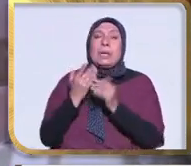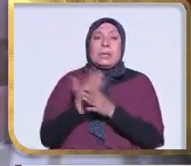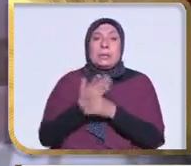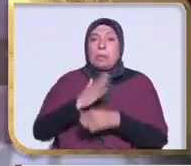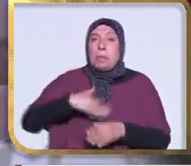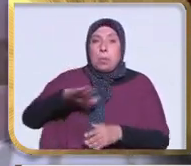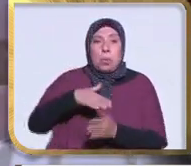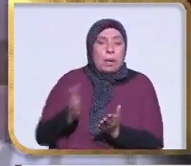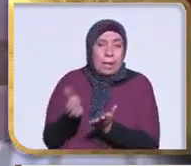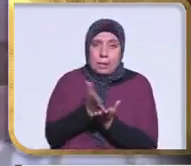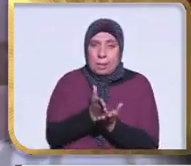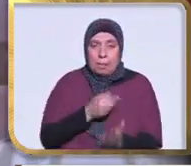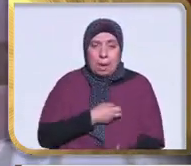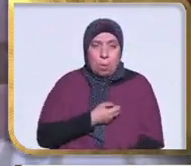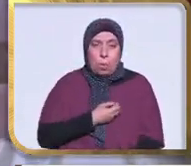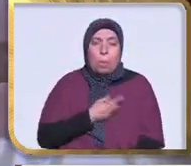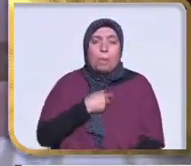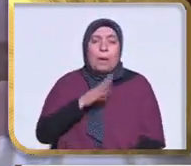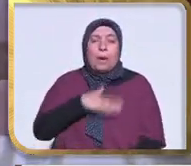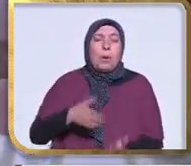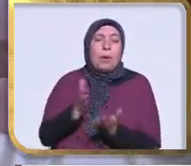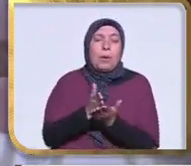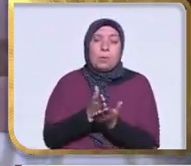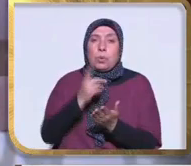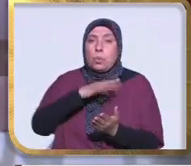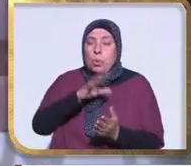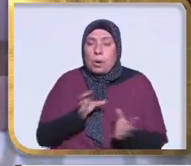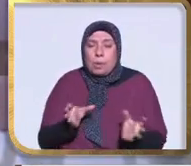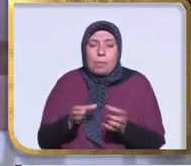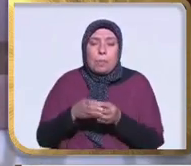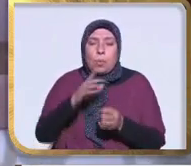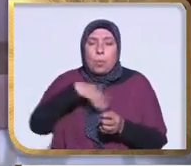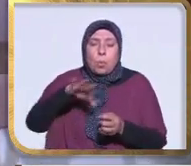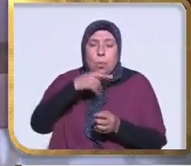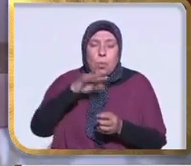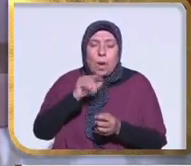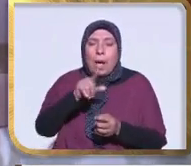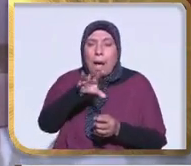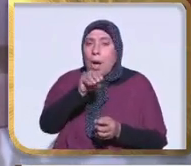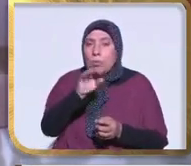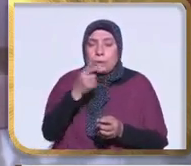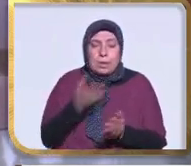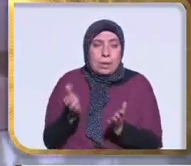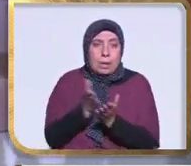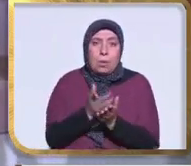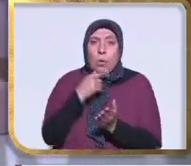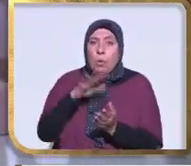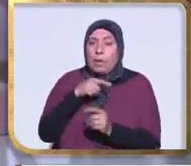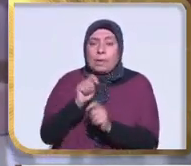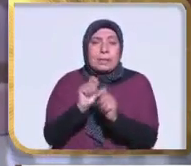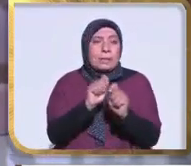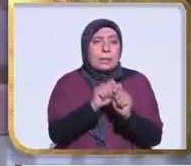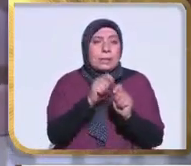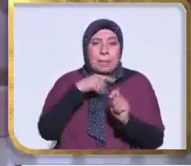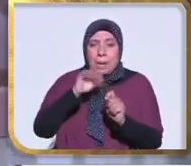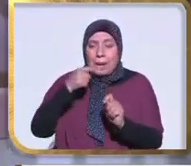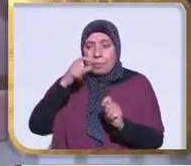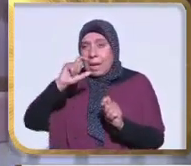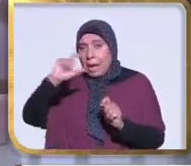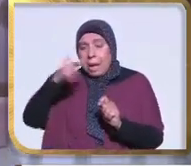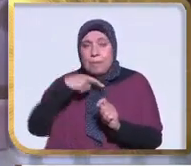قلوبنا وتجمع بها أمرنا وتصلح بها غائبنا وترفع